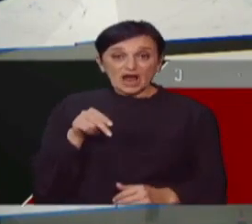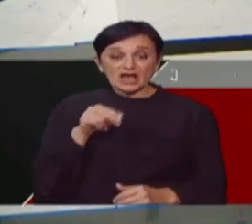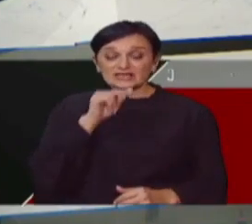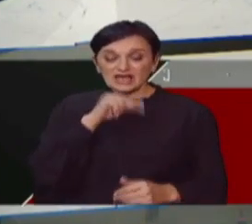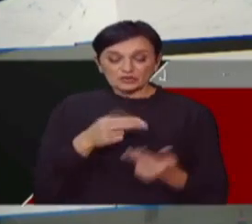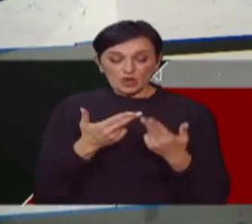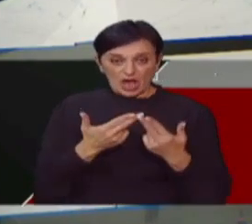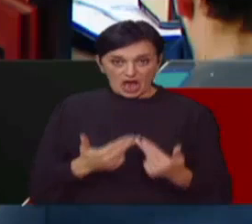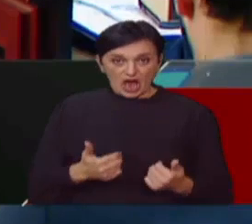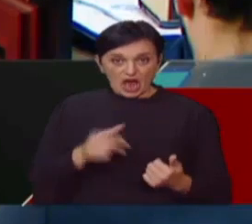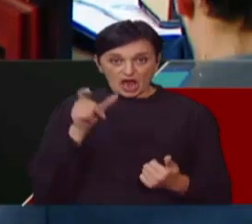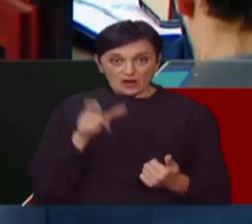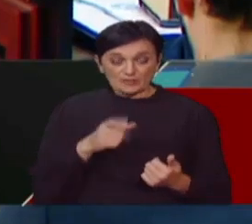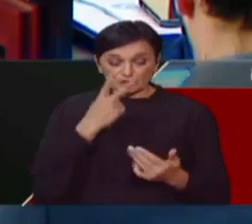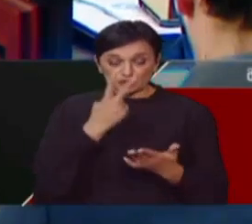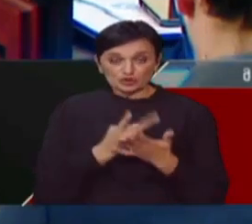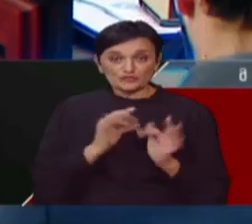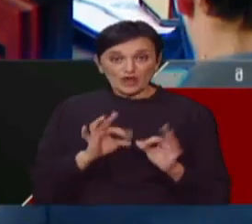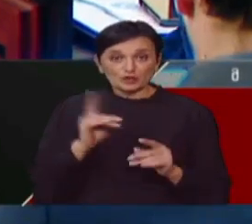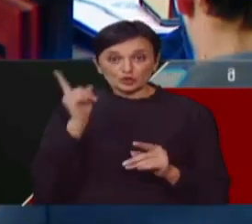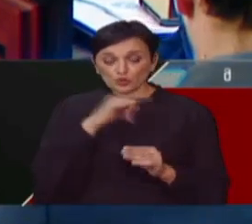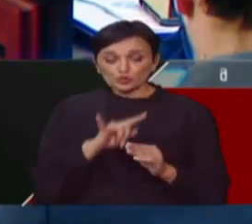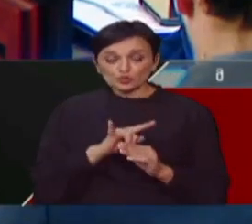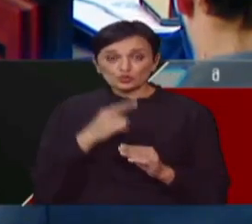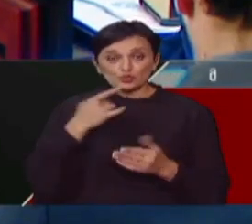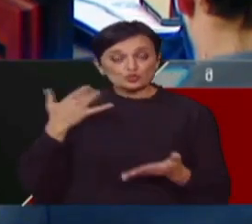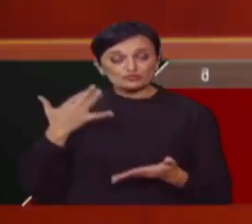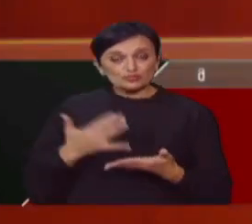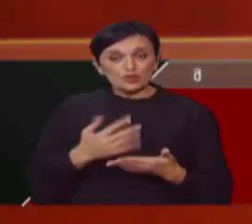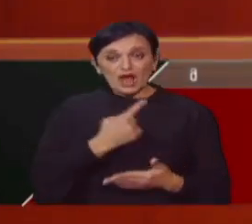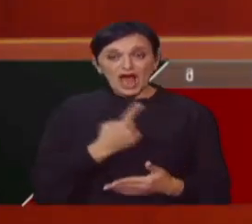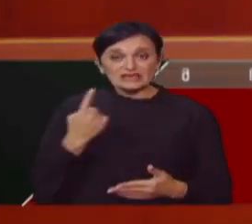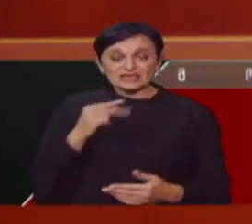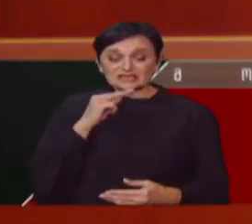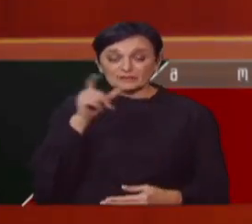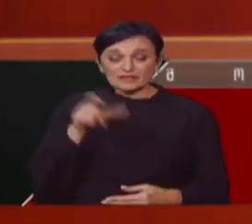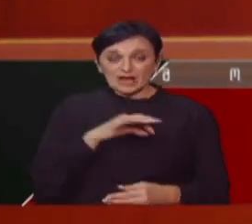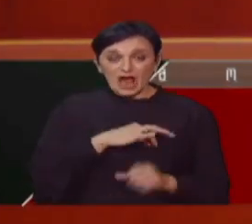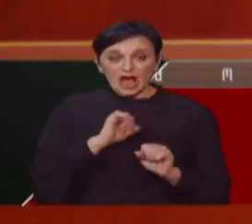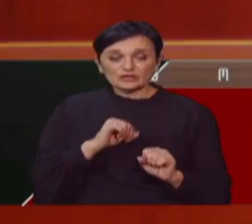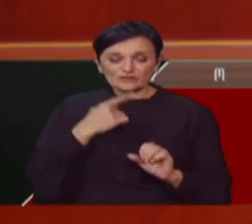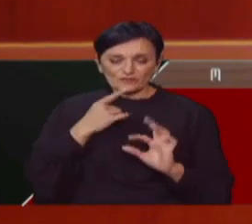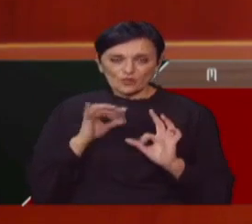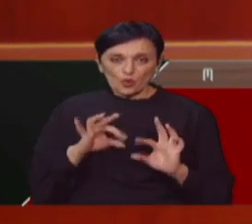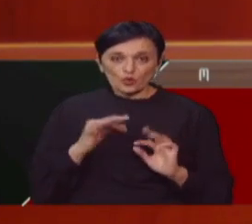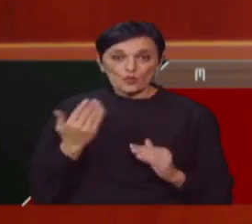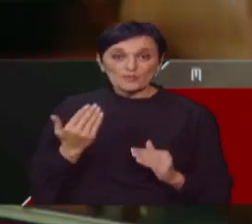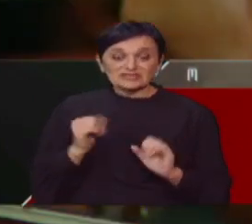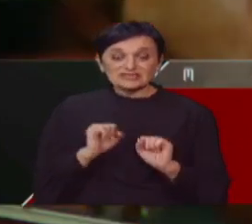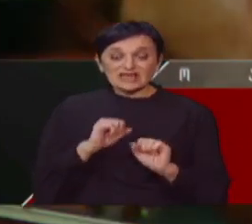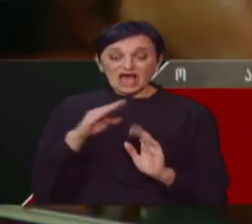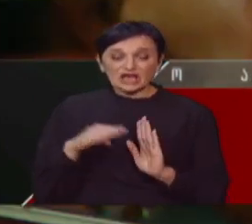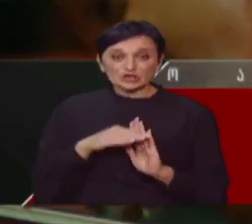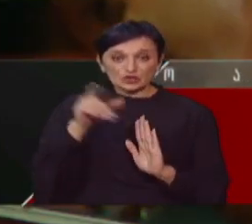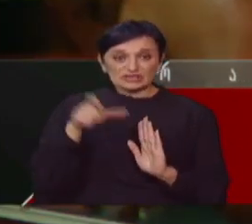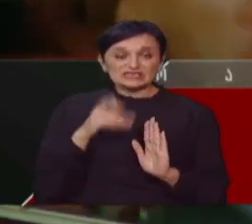danashauli aghiares akamde micemul chvenebebs tsrus utsodeben, rogorc ert-erti braldebulis advokatma ganatskhada, misi datsvis khvesh